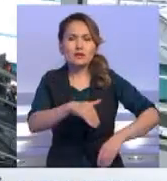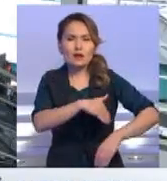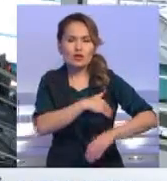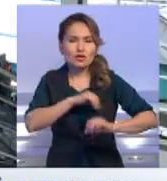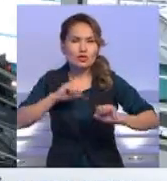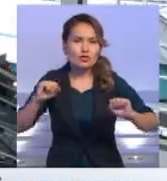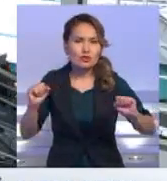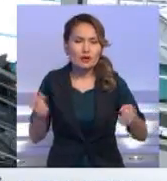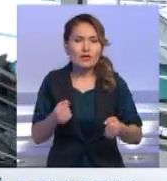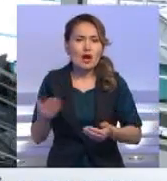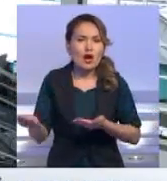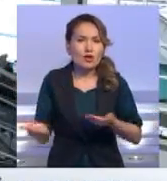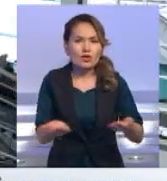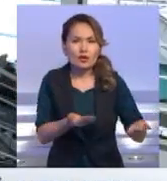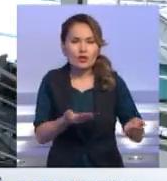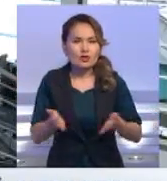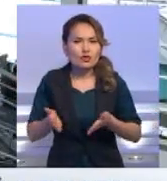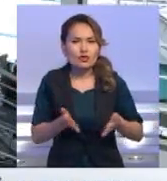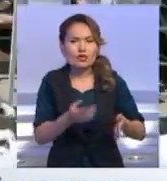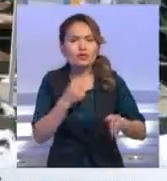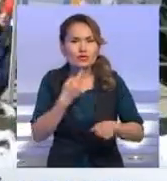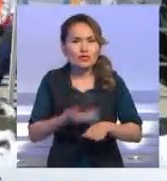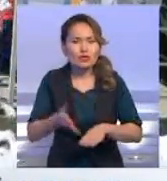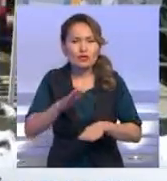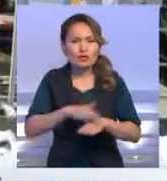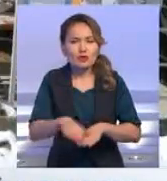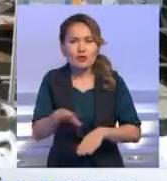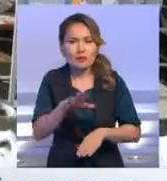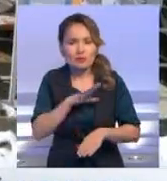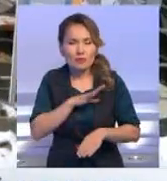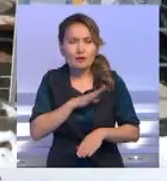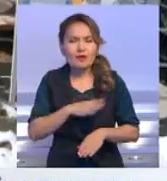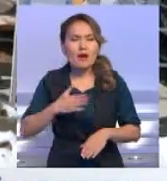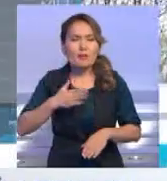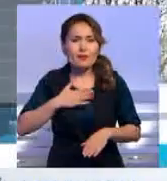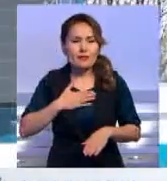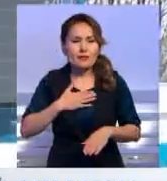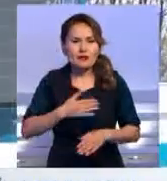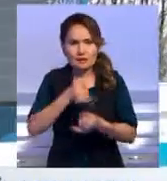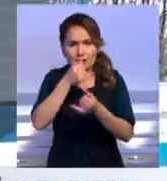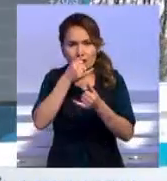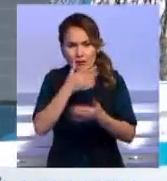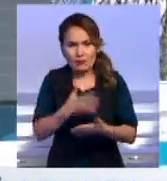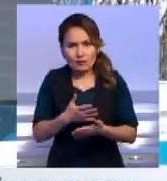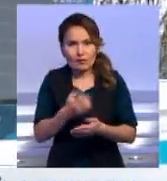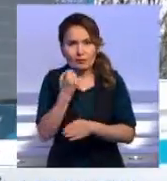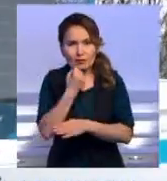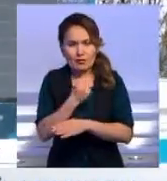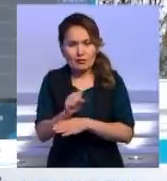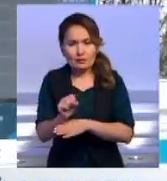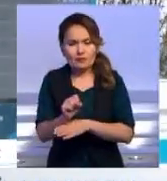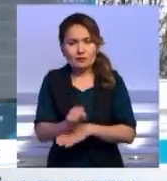тұрды. Шаңғы жолы өзгелерге қолайлы болғанымен біздің жағдайымыз үшін қиындық тудырғаны анық.